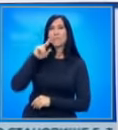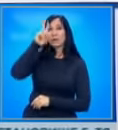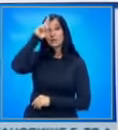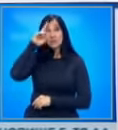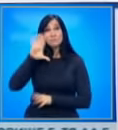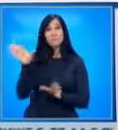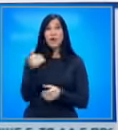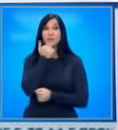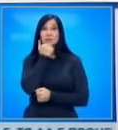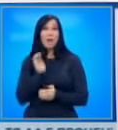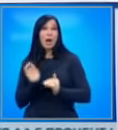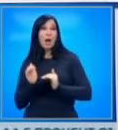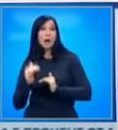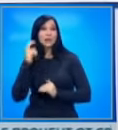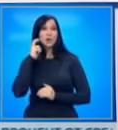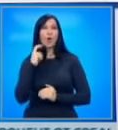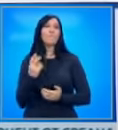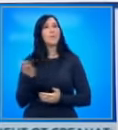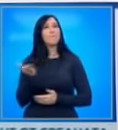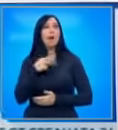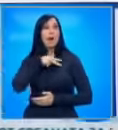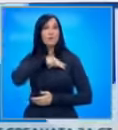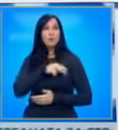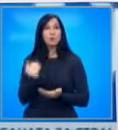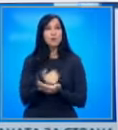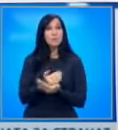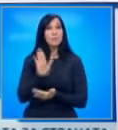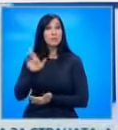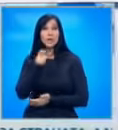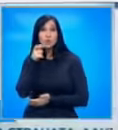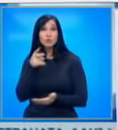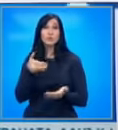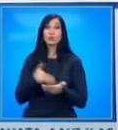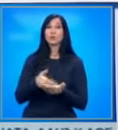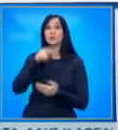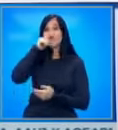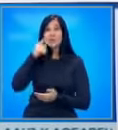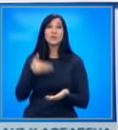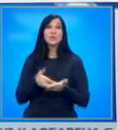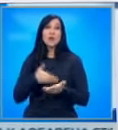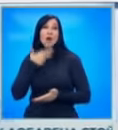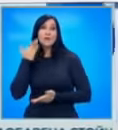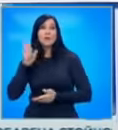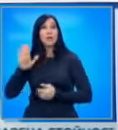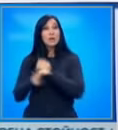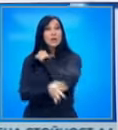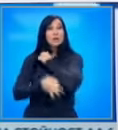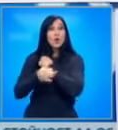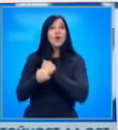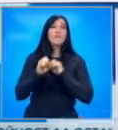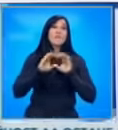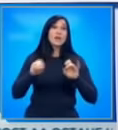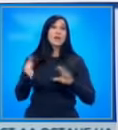сестри. Цели села край Скопие потънаха в траур. Събираме техните думи, защото са важни и за да разкажем историята им в рубриката